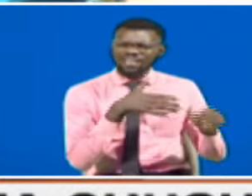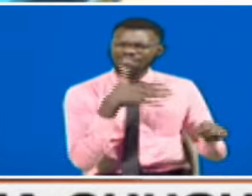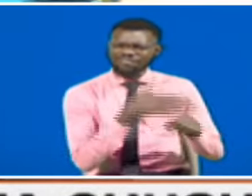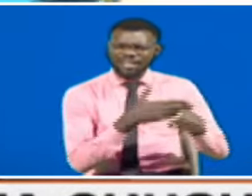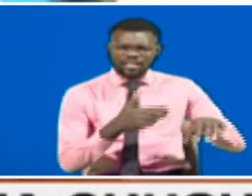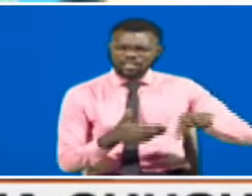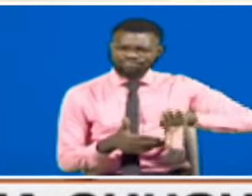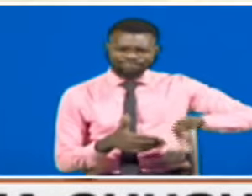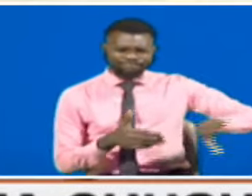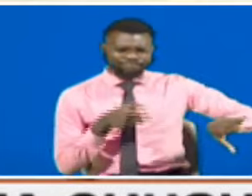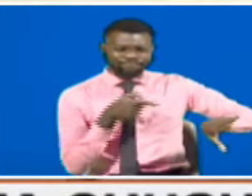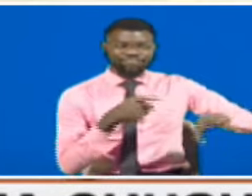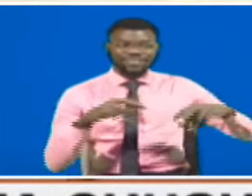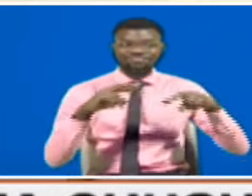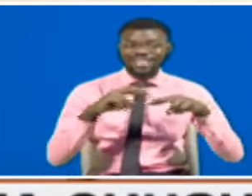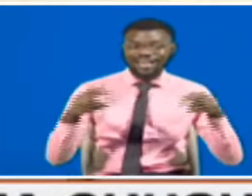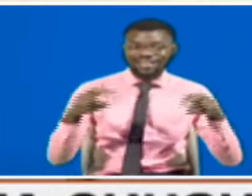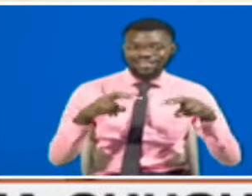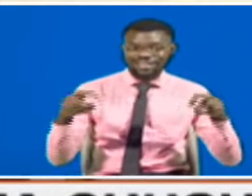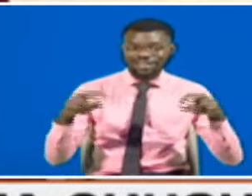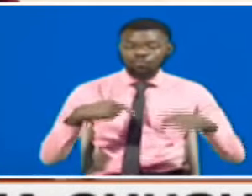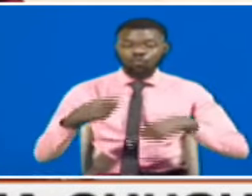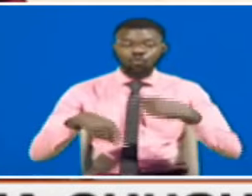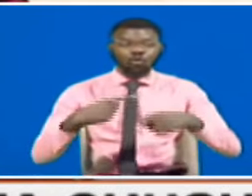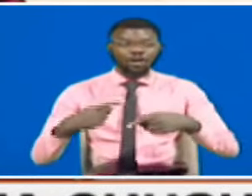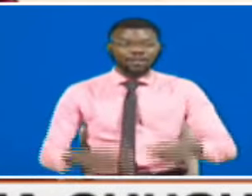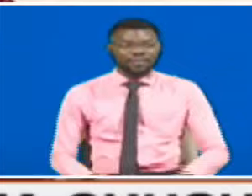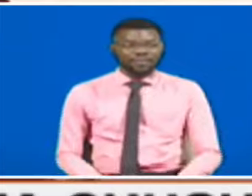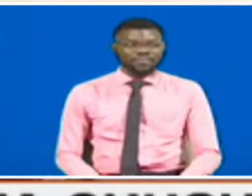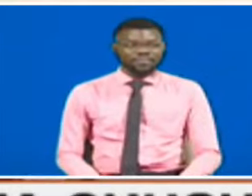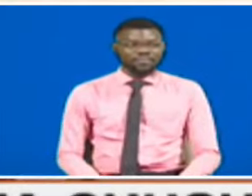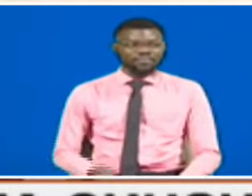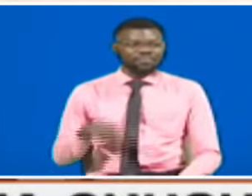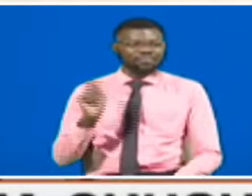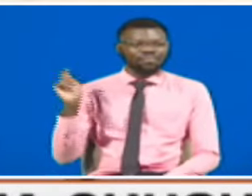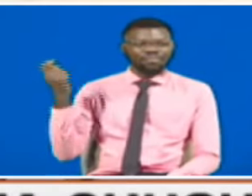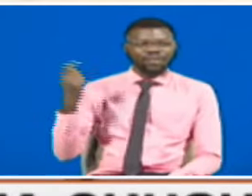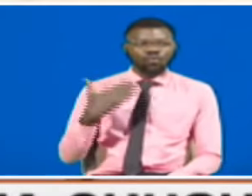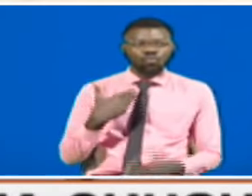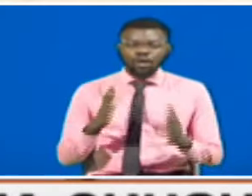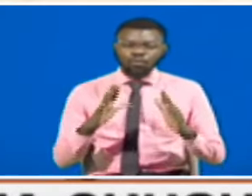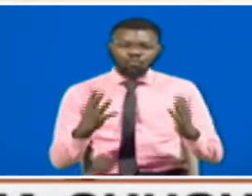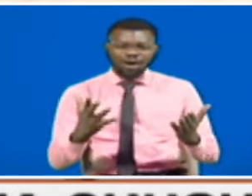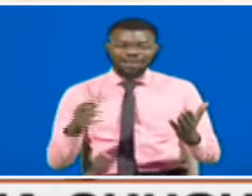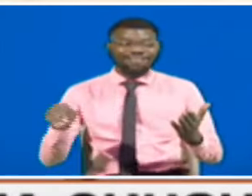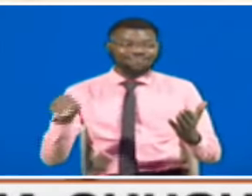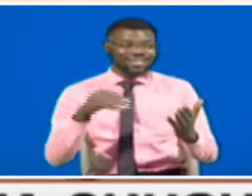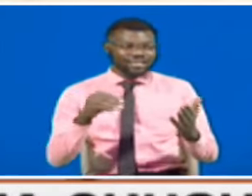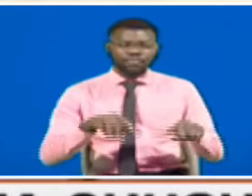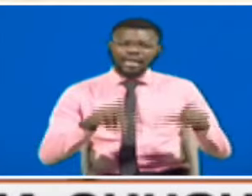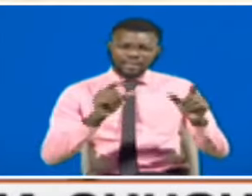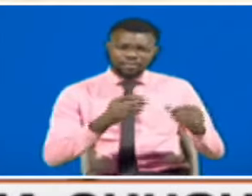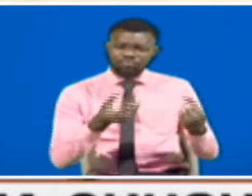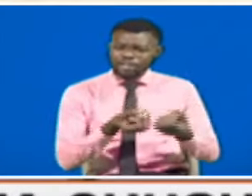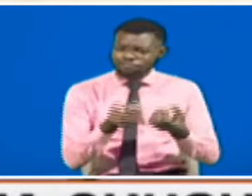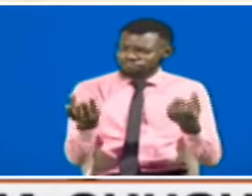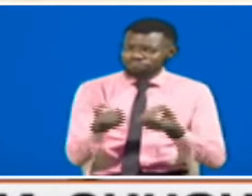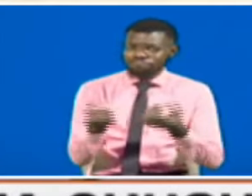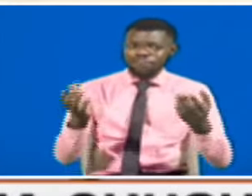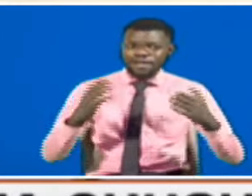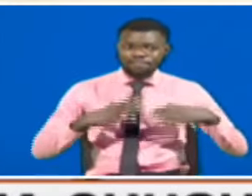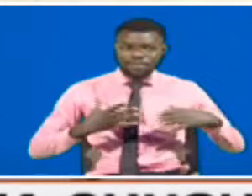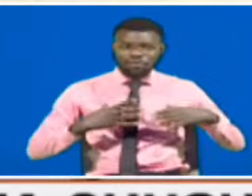is being done. Karibu wa rais kuleta mbolea ambayo imekuja kuharibu soko ya watu yetu.